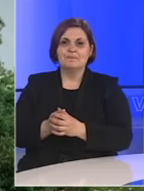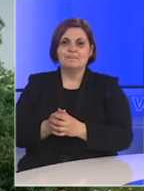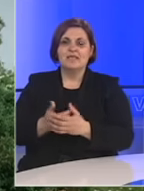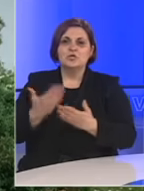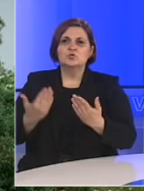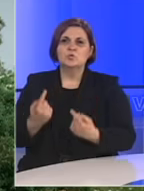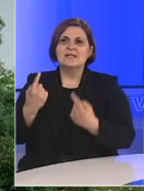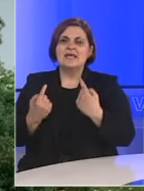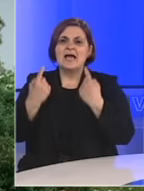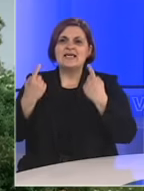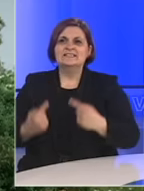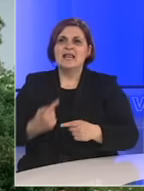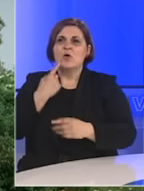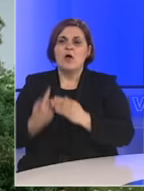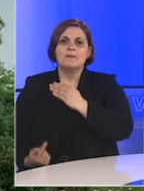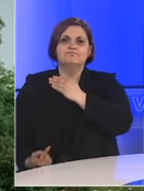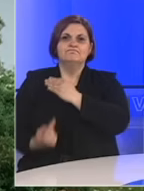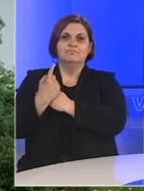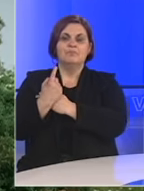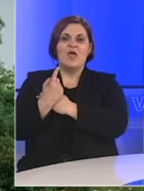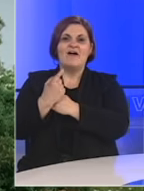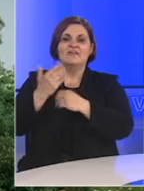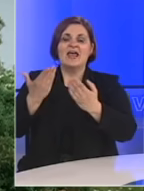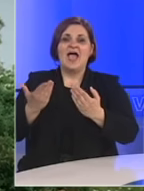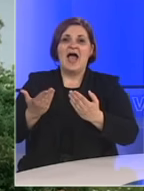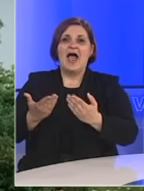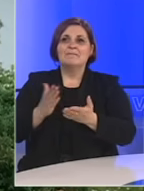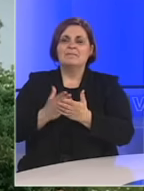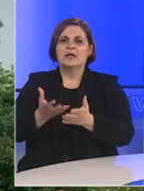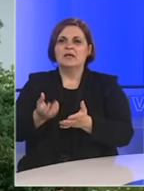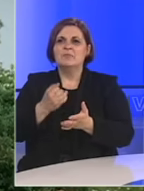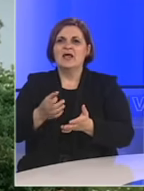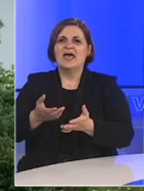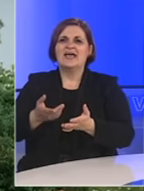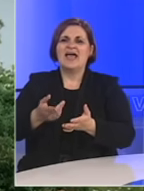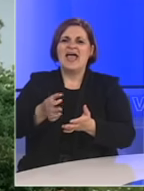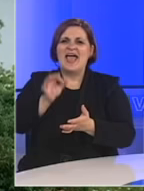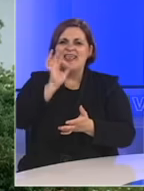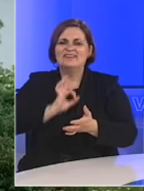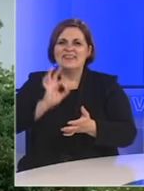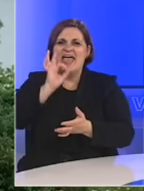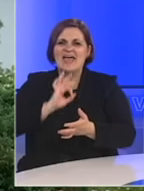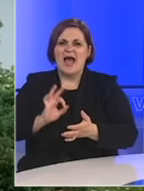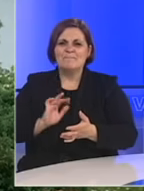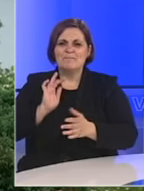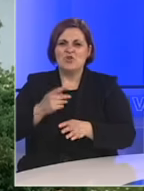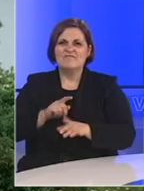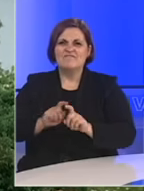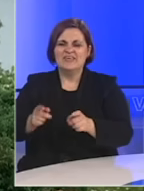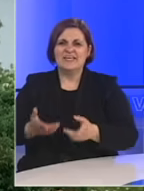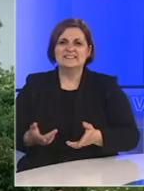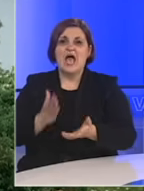su neka stanja koja su nastala kao posljedica uzimanja antimalarijske terapije koju, kao što znate, je